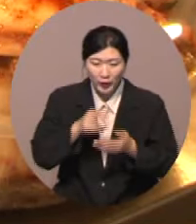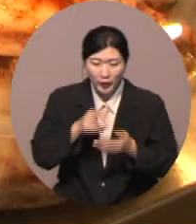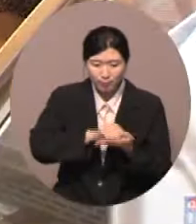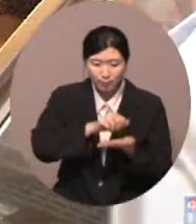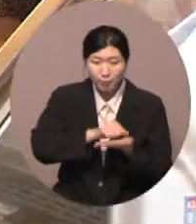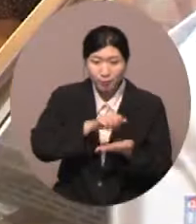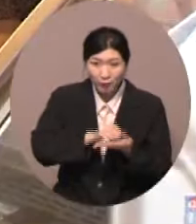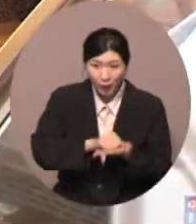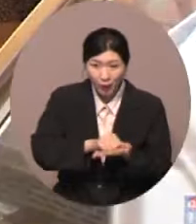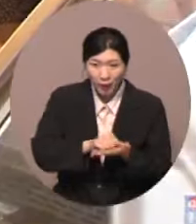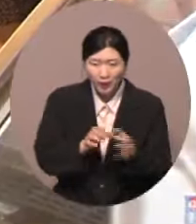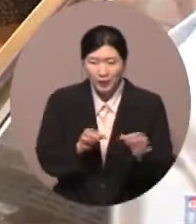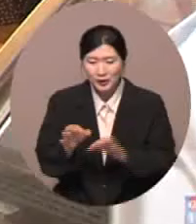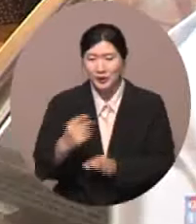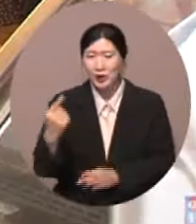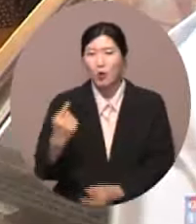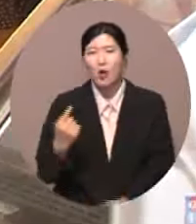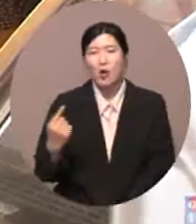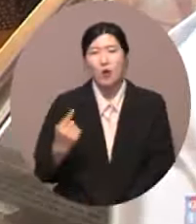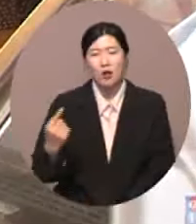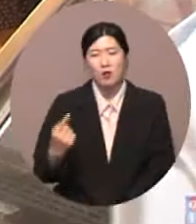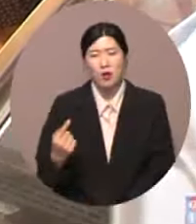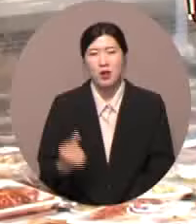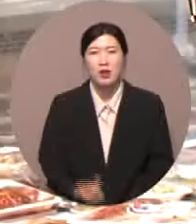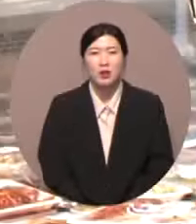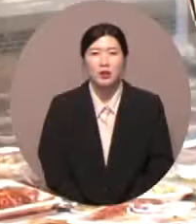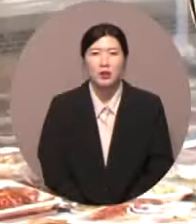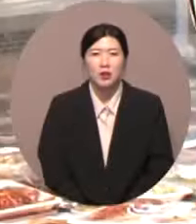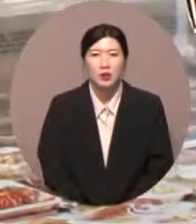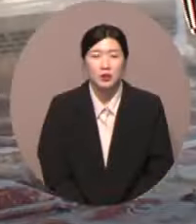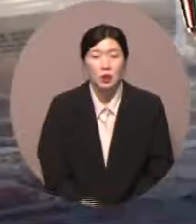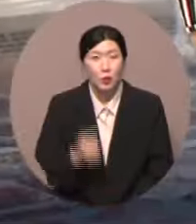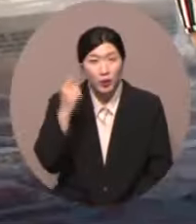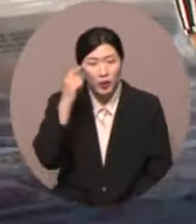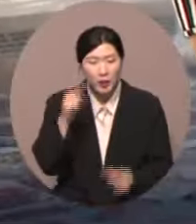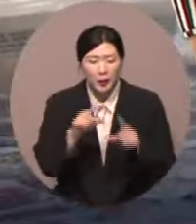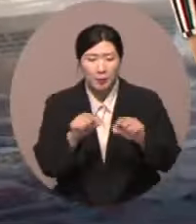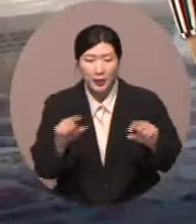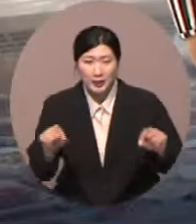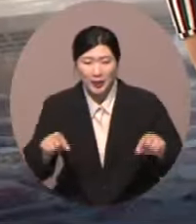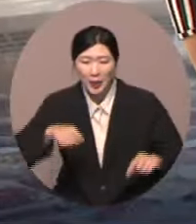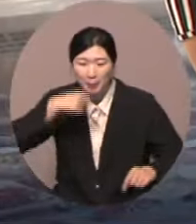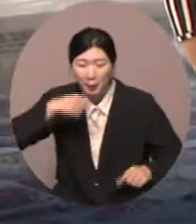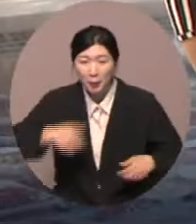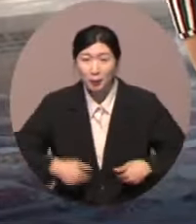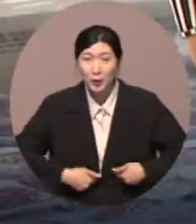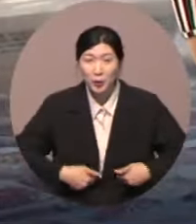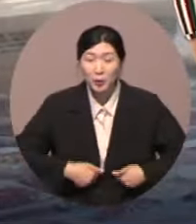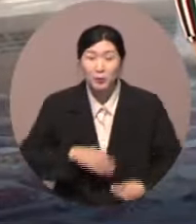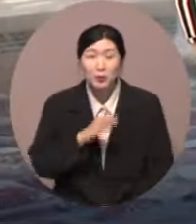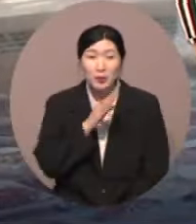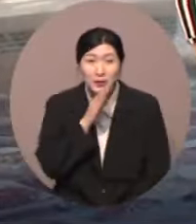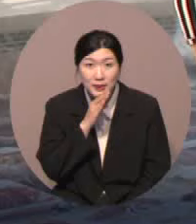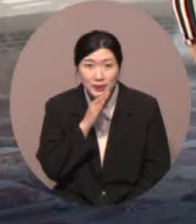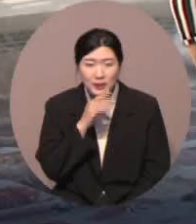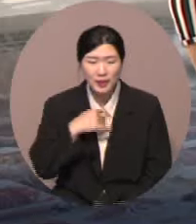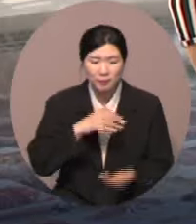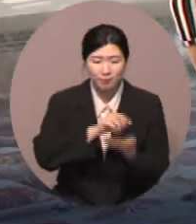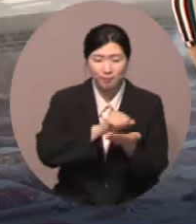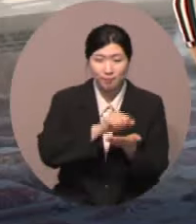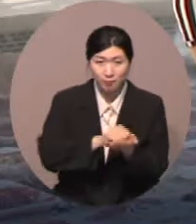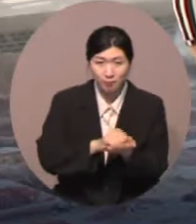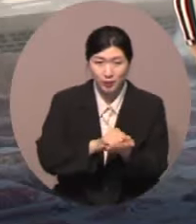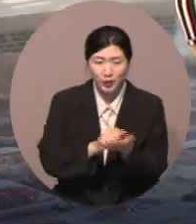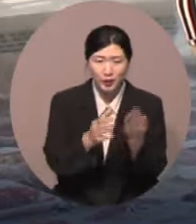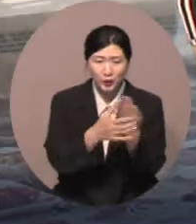가게를 찾는 손님은 오히려 늘었습니다. 가정에서 꼭 소비돼야 될 부분이기 때문에 소분으로 해서